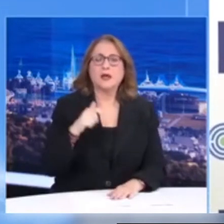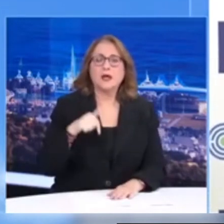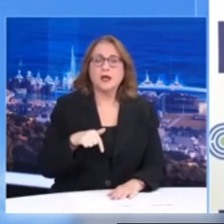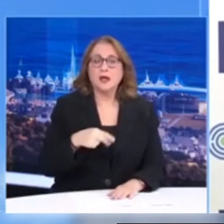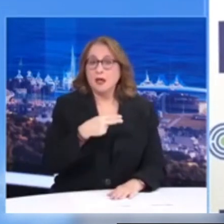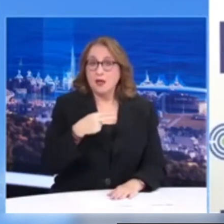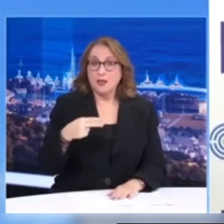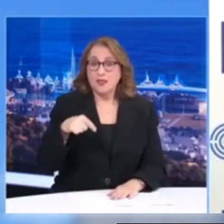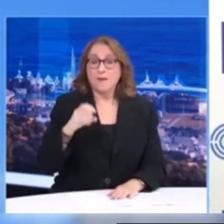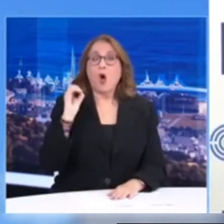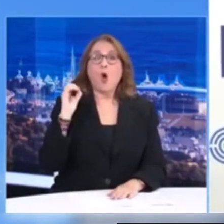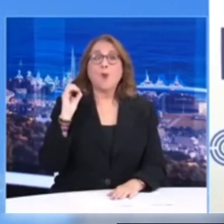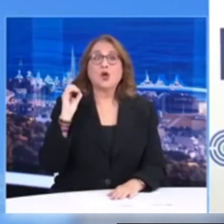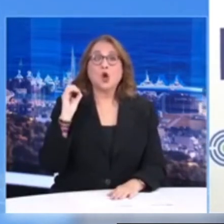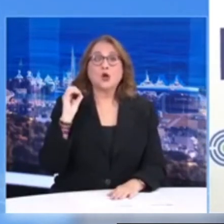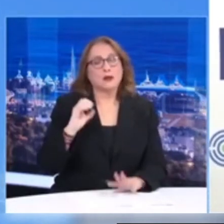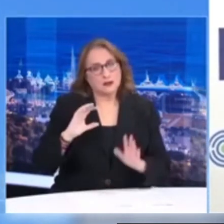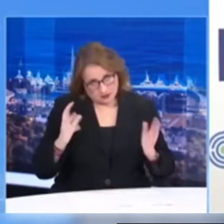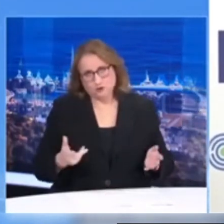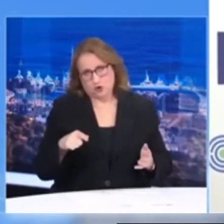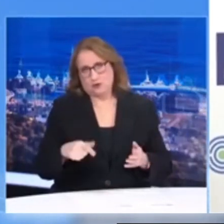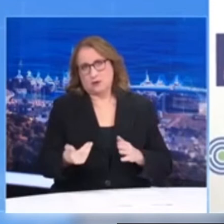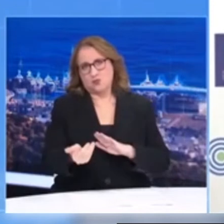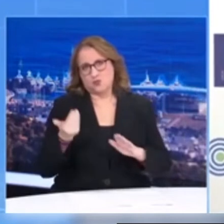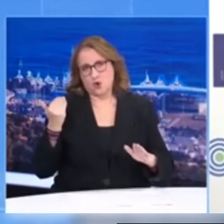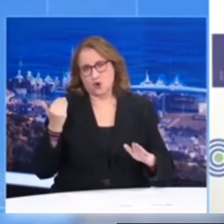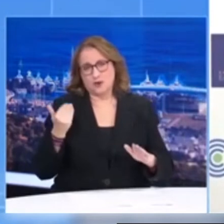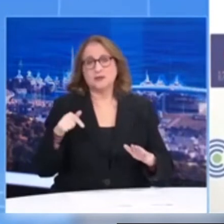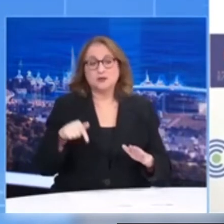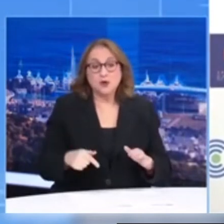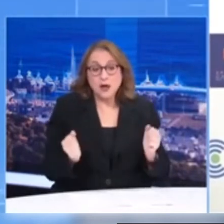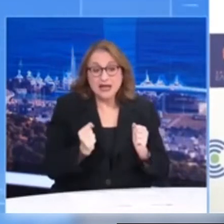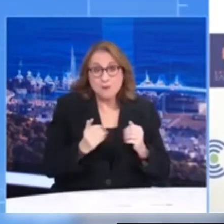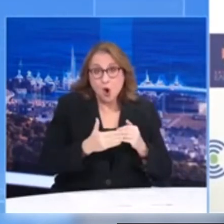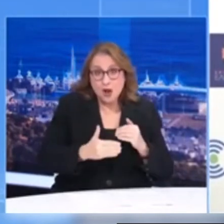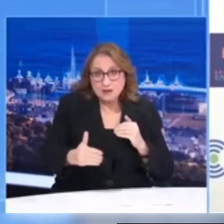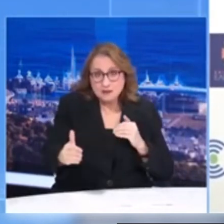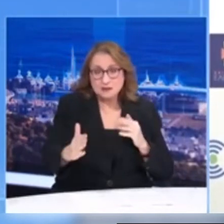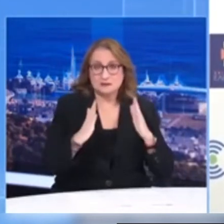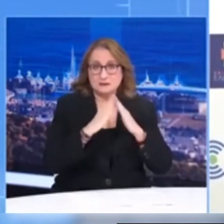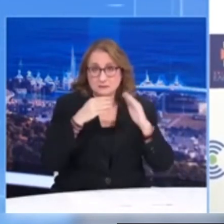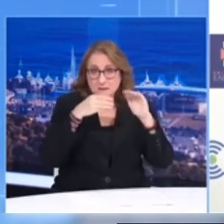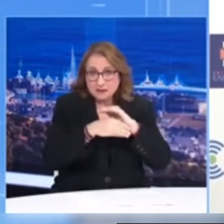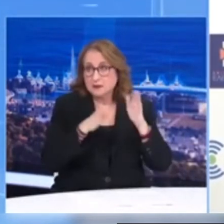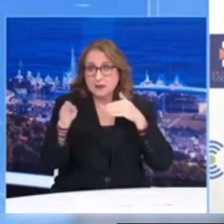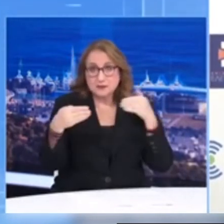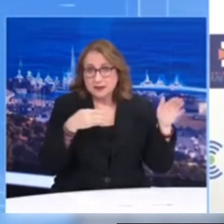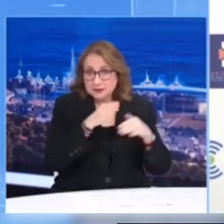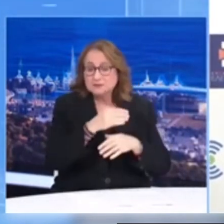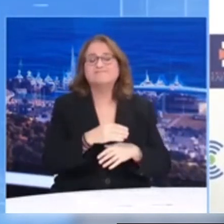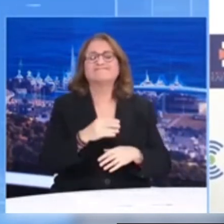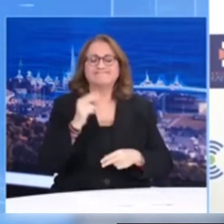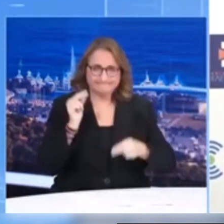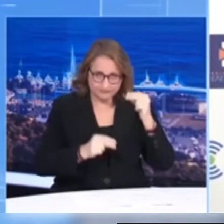από την παραλλαγή όμικρον σε συνδυασμό με την έναρξη του χειμώνα καθιστούν απαραίτητη την όσο το δυνατόν μεγαλύτερη αύξηση